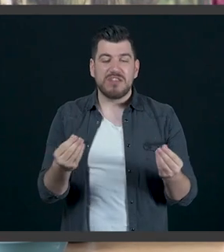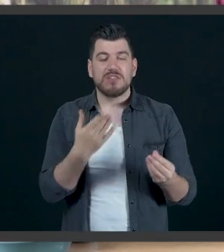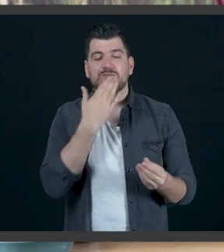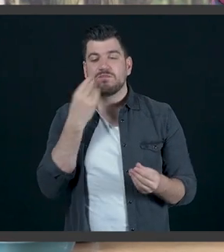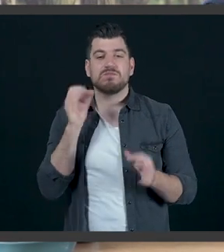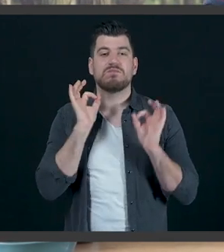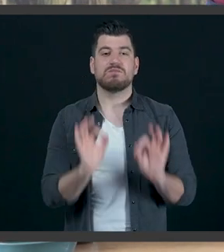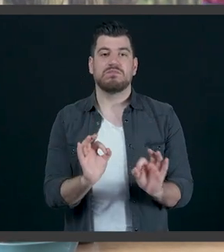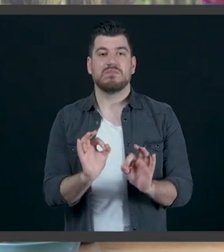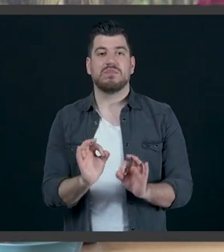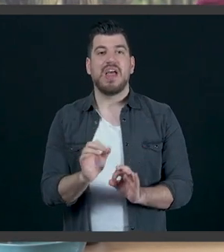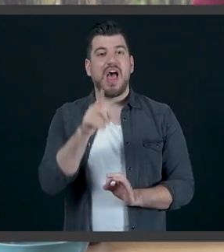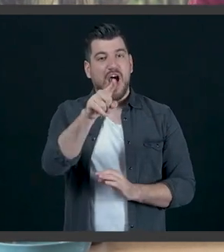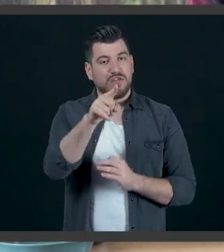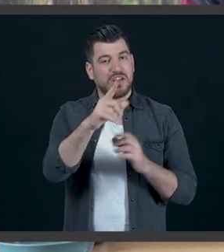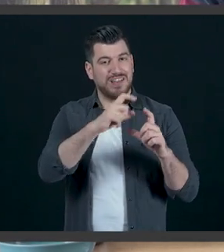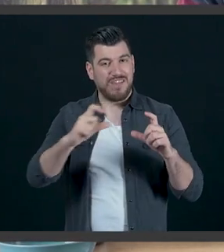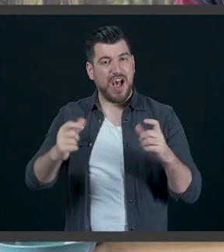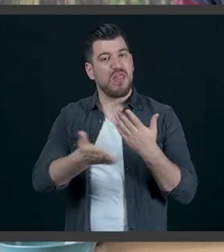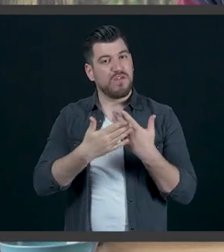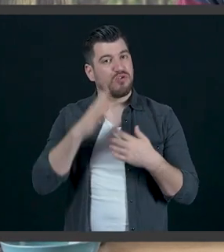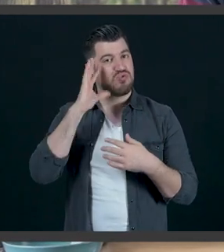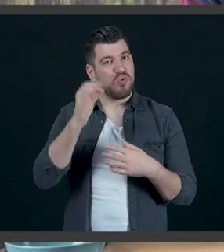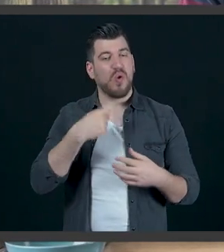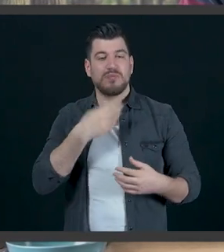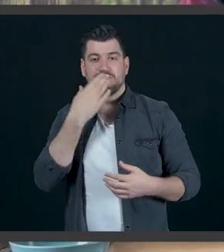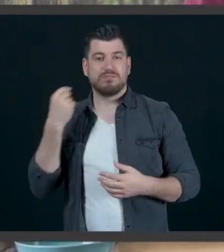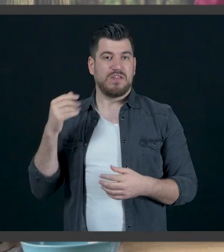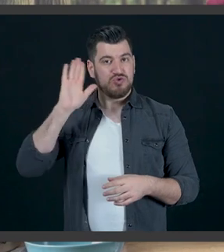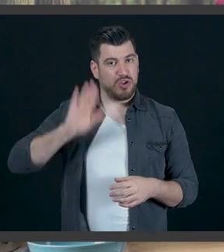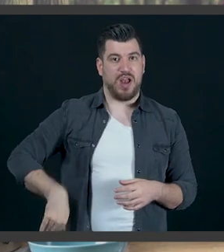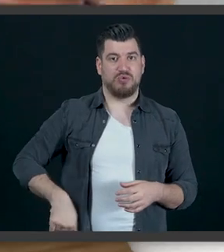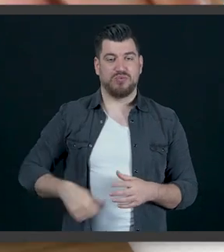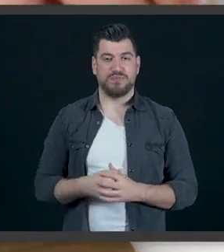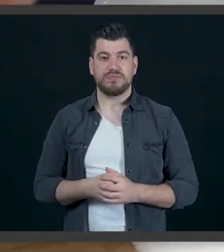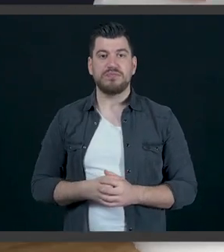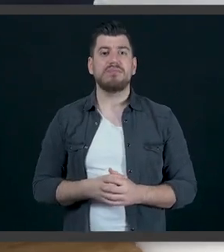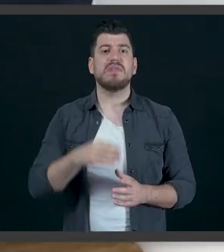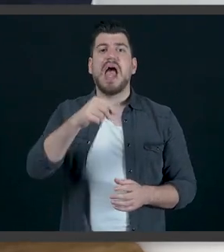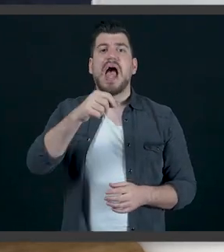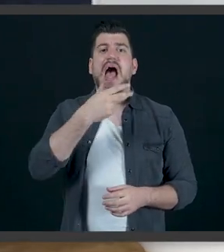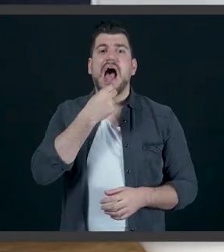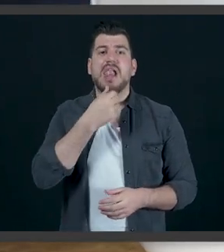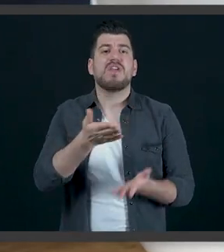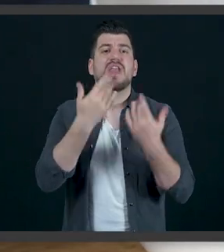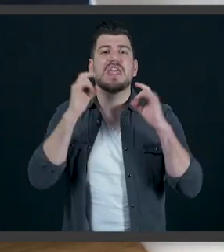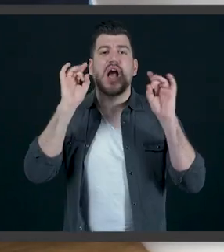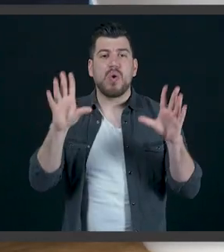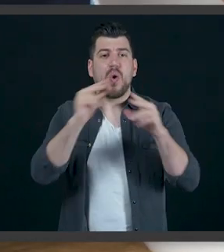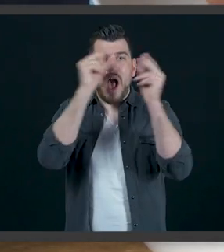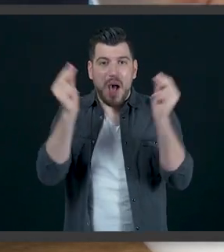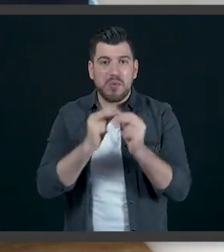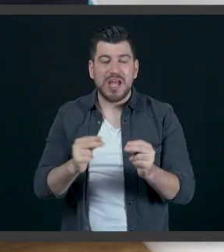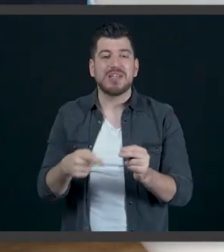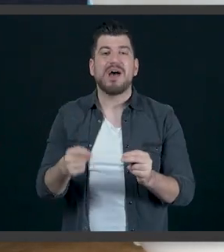και αυτό πραγματικά που θα δώσει την τόσο σοκολατένια γεύση στο τέλος. Η σοκολατόπιτα συγκεκριμένη δεν έχει καθόλου αλεύρι, οπότε δεν χάνει καθόλου γεύση σοκολάτα. Γιατί